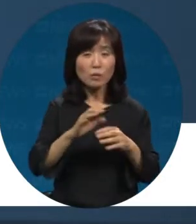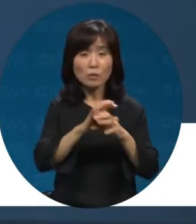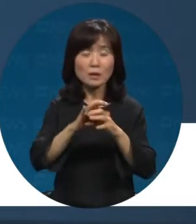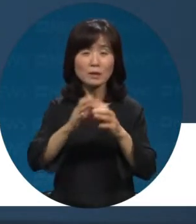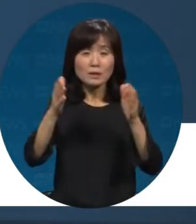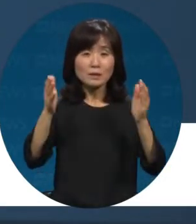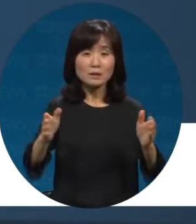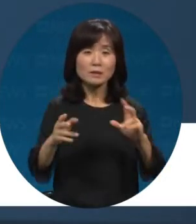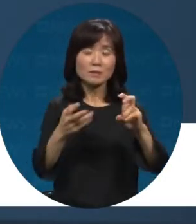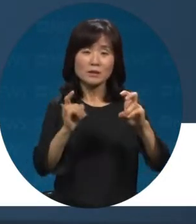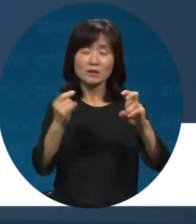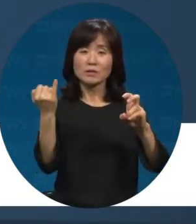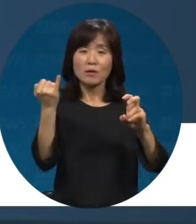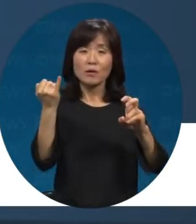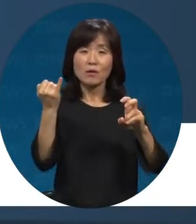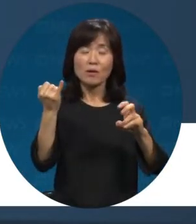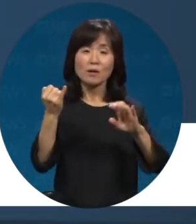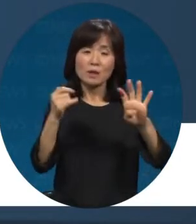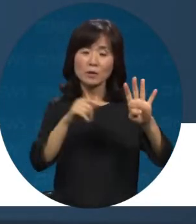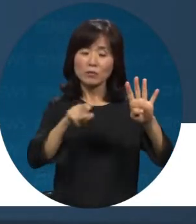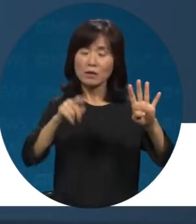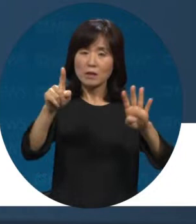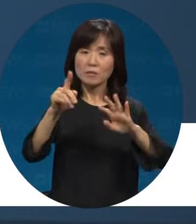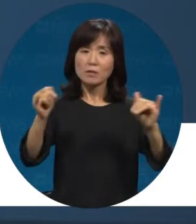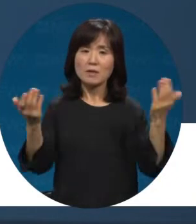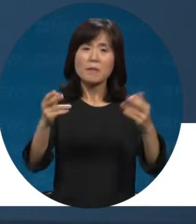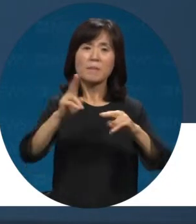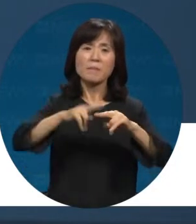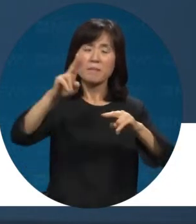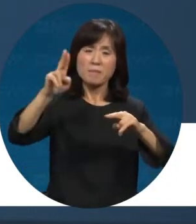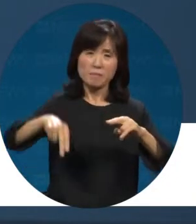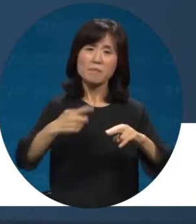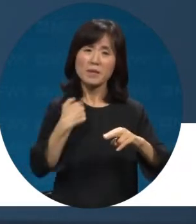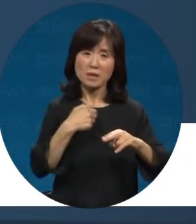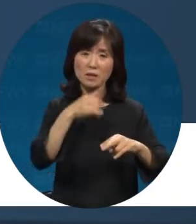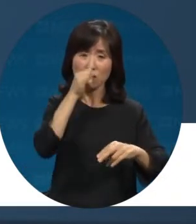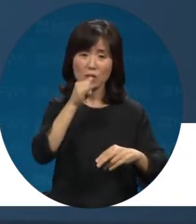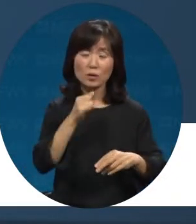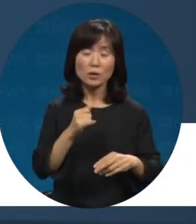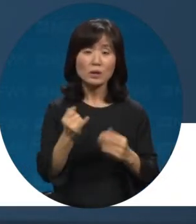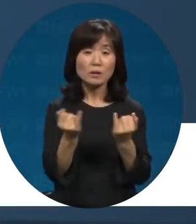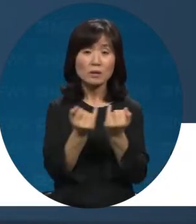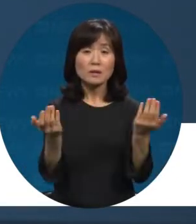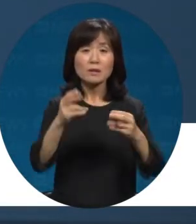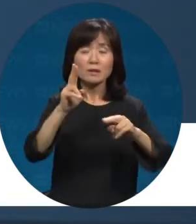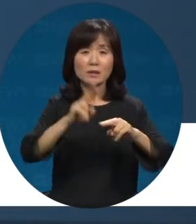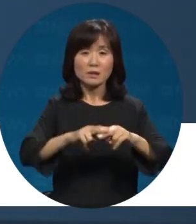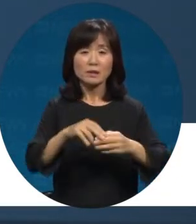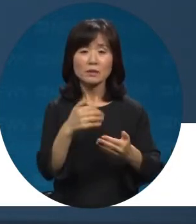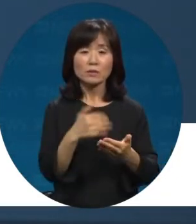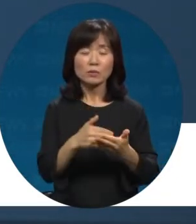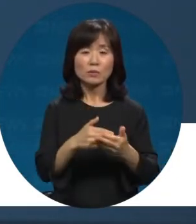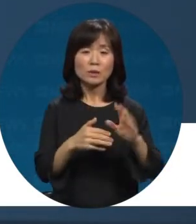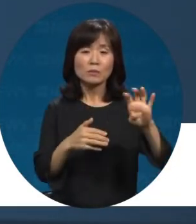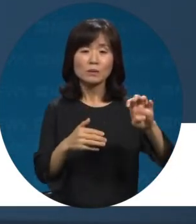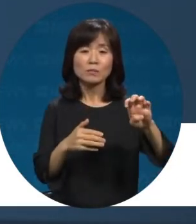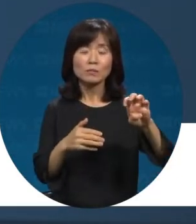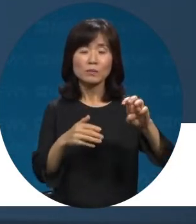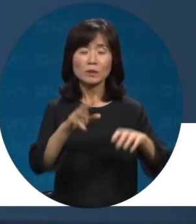여성 4명 중 한 명은 퇴직을 한 경험이 있습니다 코로나 때문에 그리고 또 여성 일자리도 사실